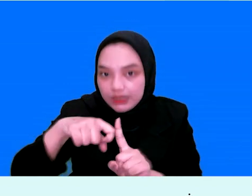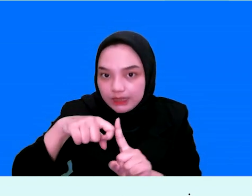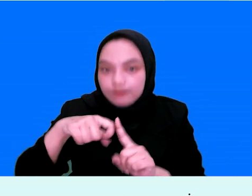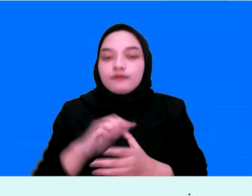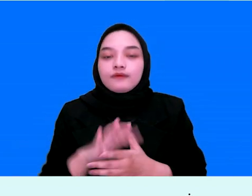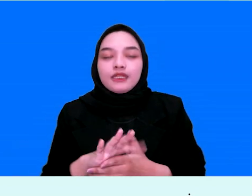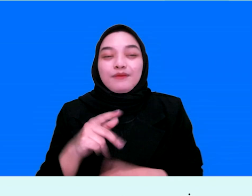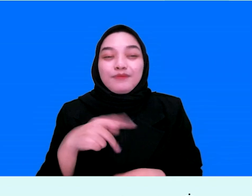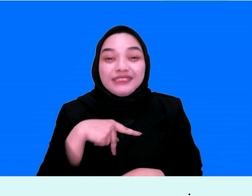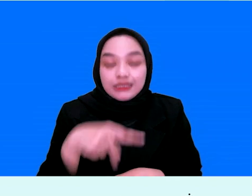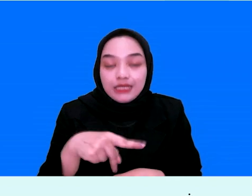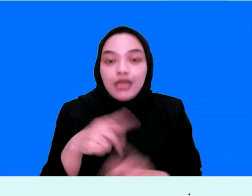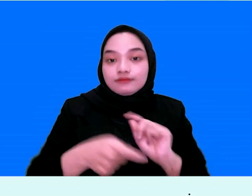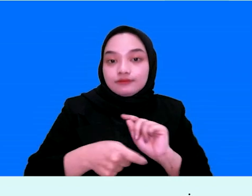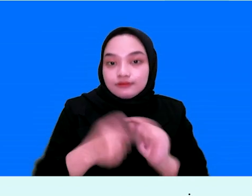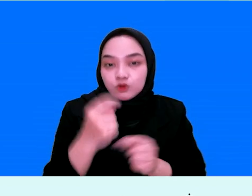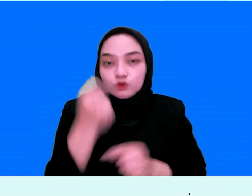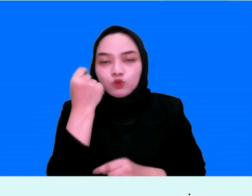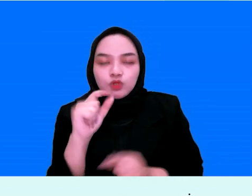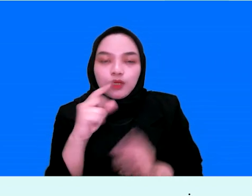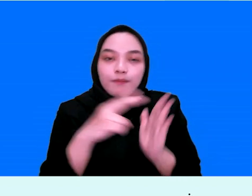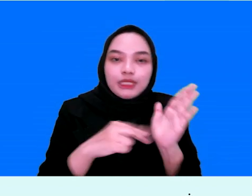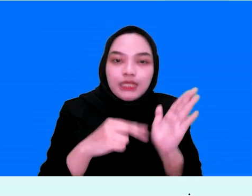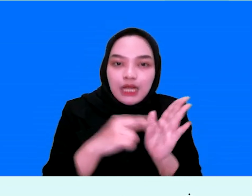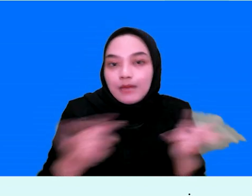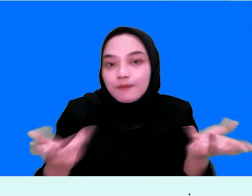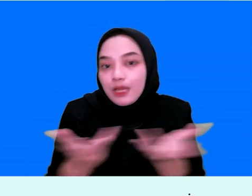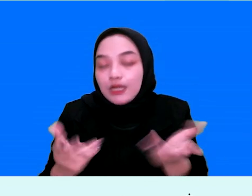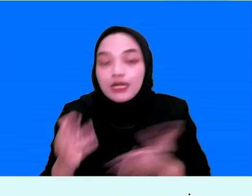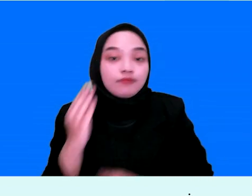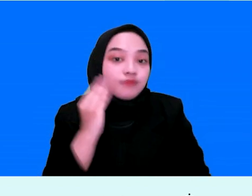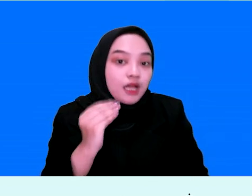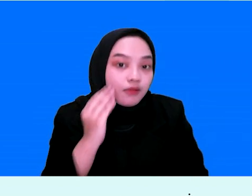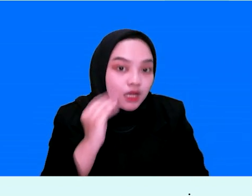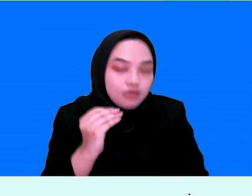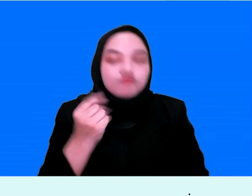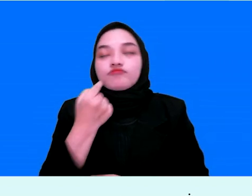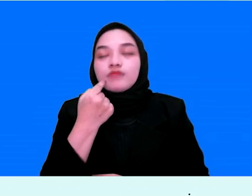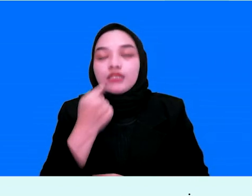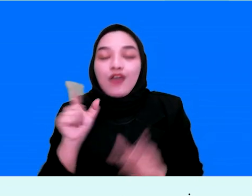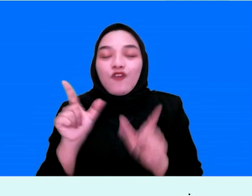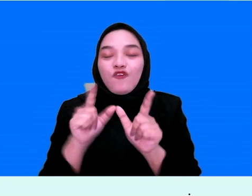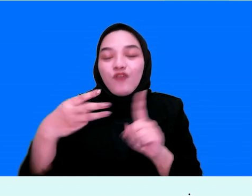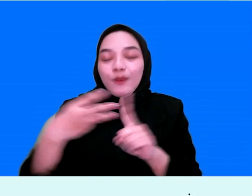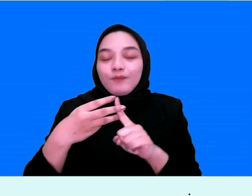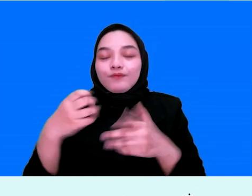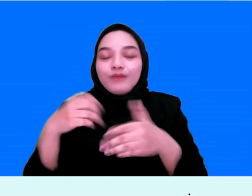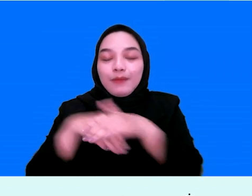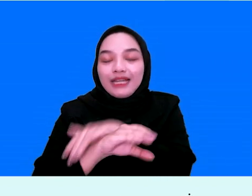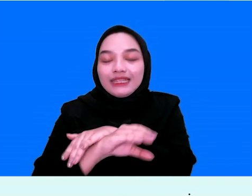testing kali ini untuk menilai bagaimana experience yang beliau rasakan di website MRT Jakarta.